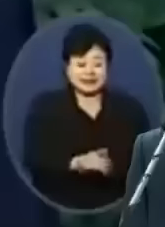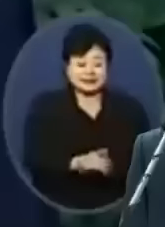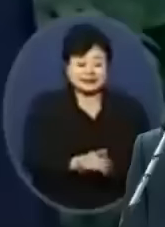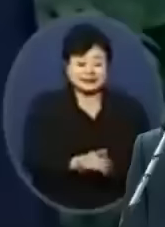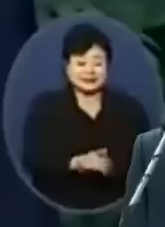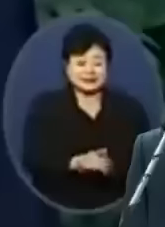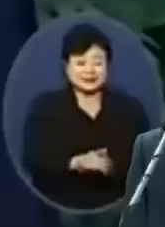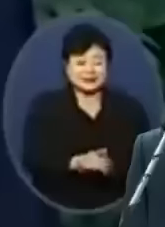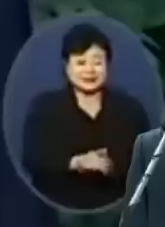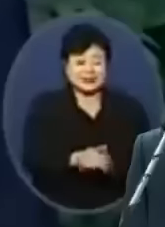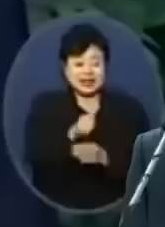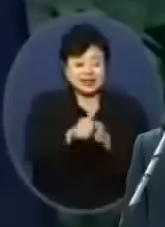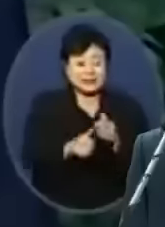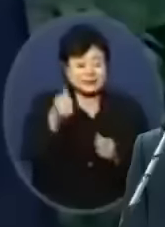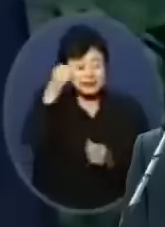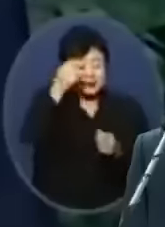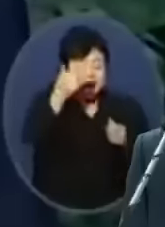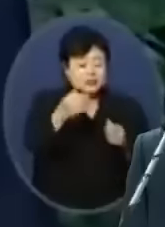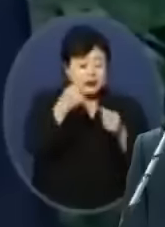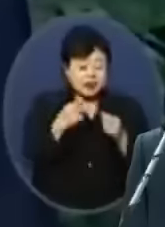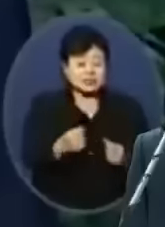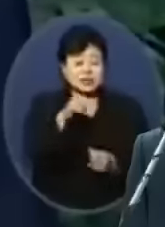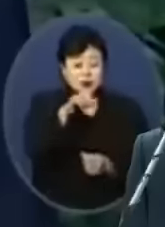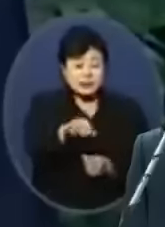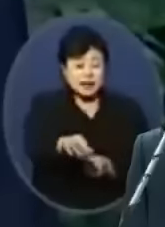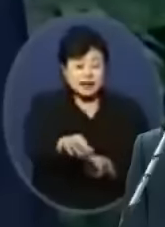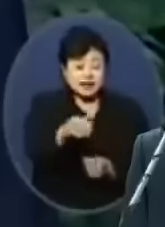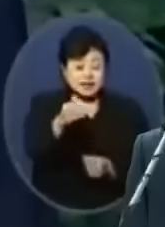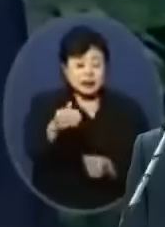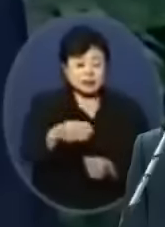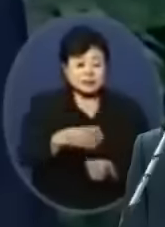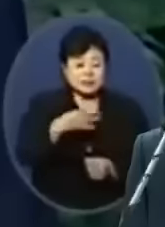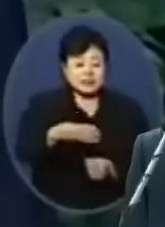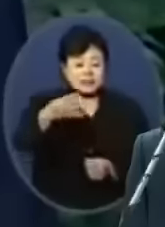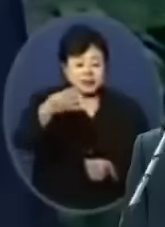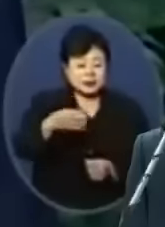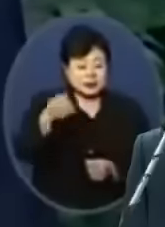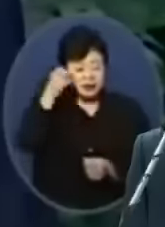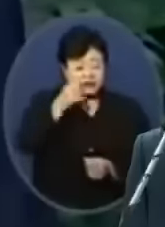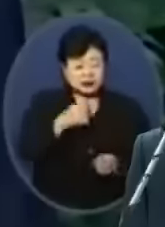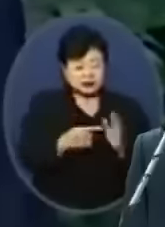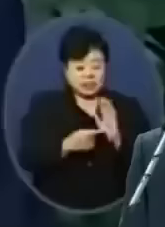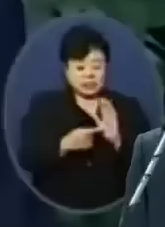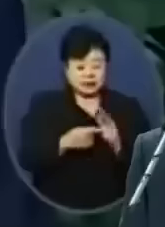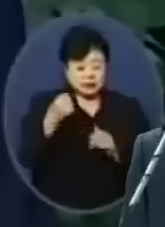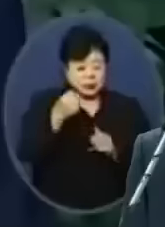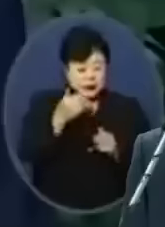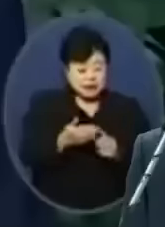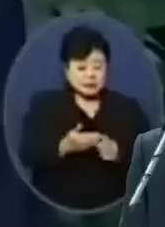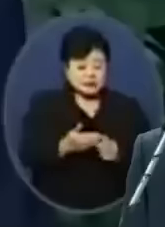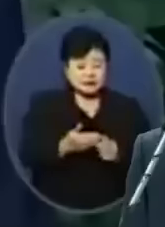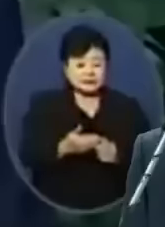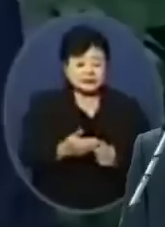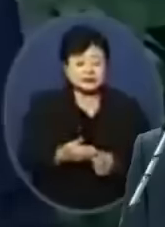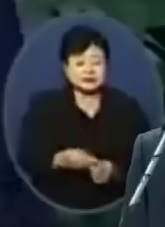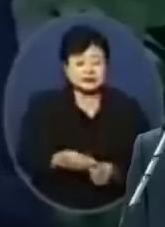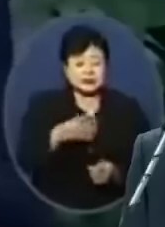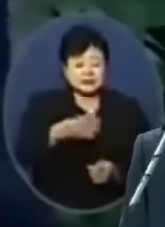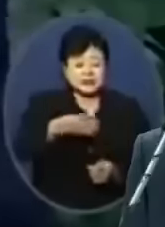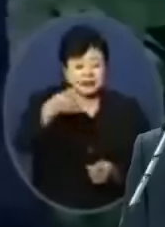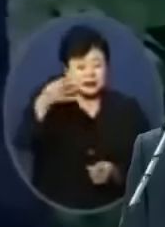것입니다. 하나님의 성령이 계신 곳에서 여러분이 4차원의 영성을 사용하면 성령이 그 4차원의